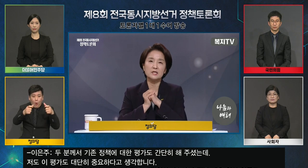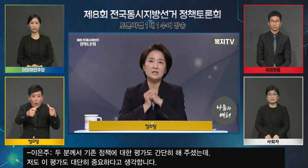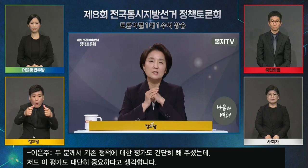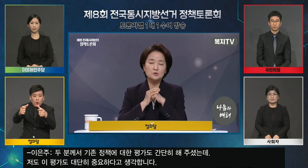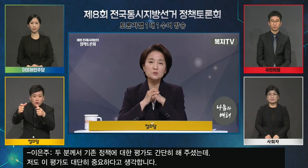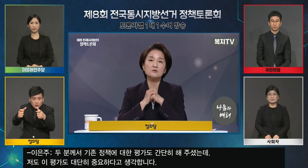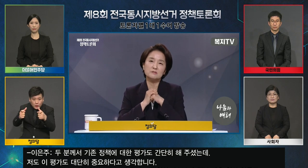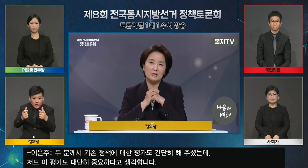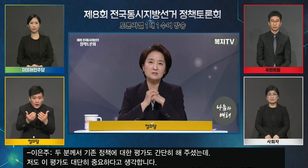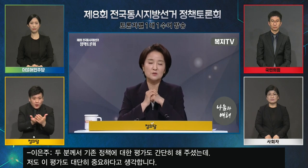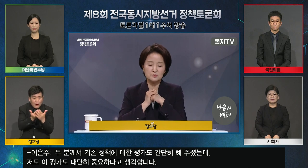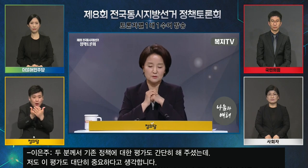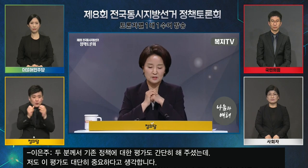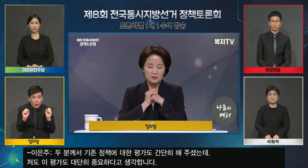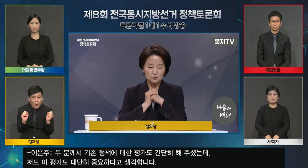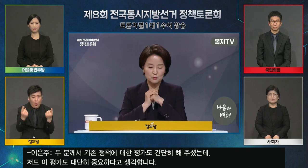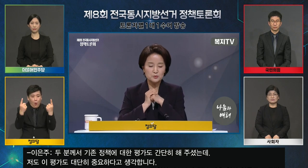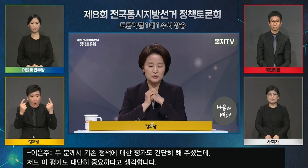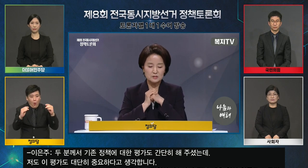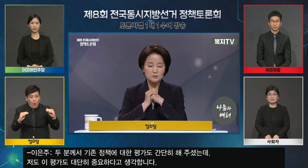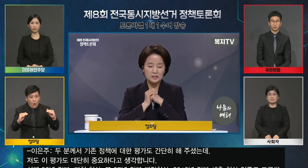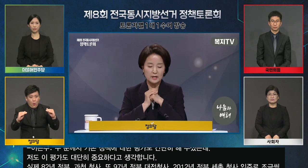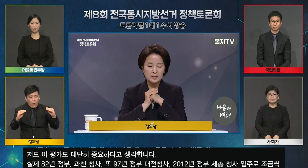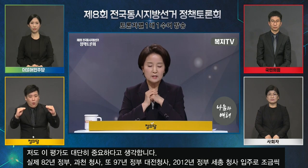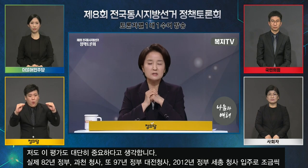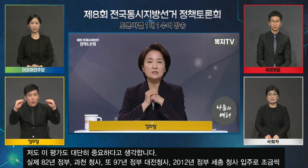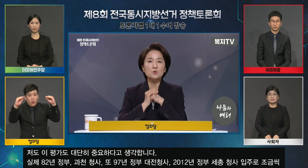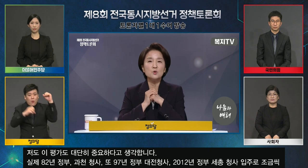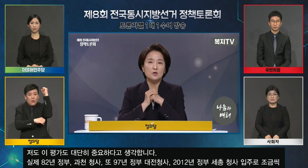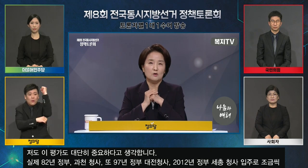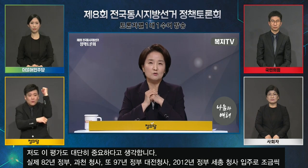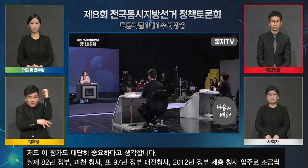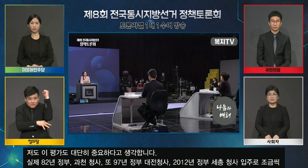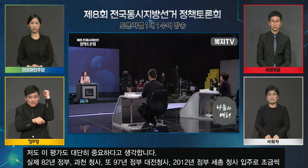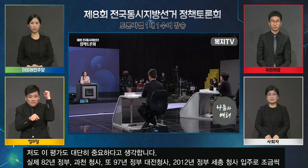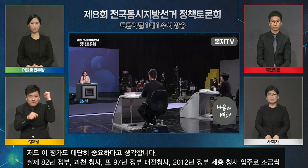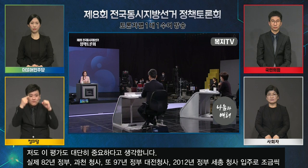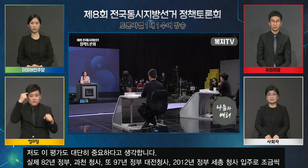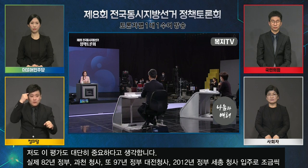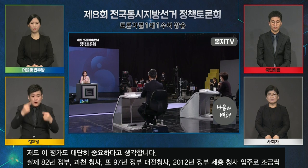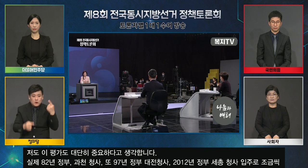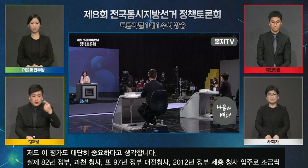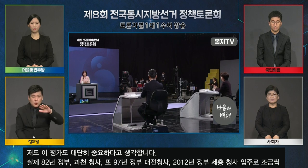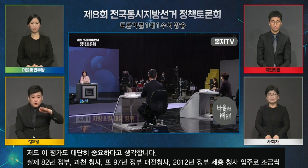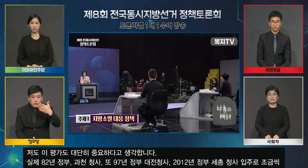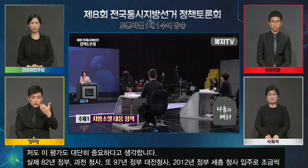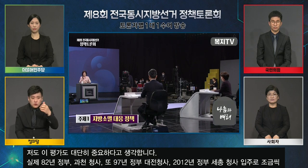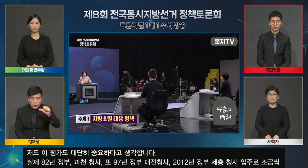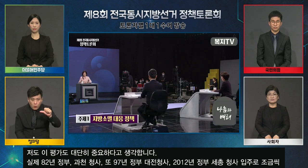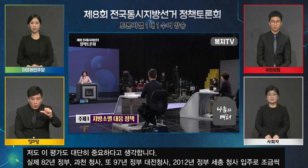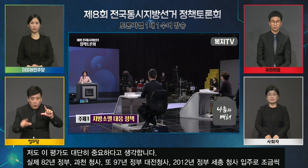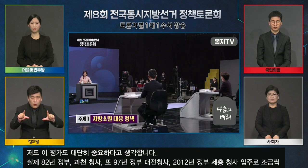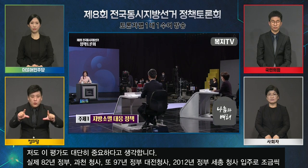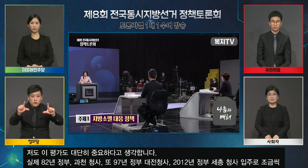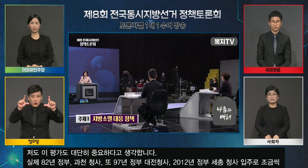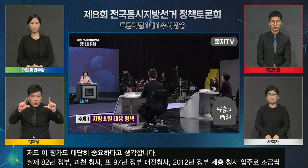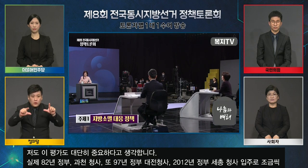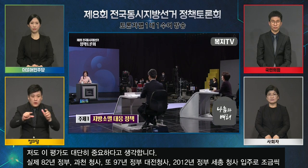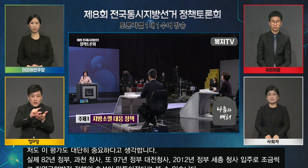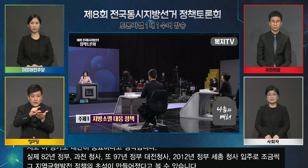정책의 초석이 만들어졌다고 볼 수 있습니다. 그리고 95년에 고건된 지방자치는